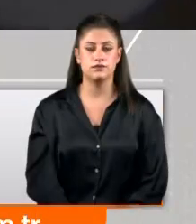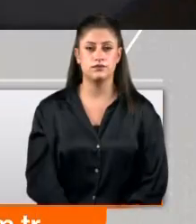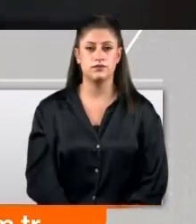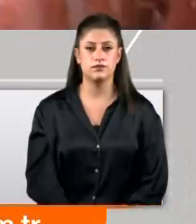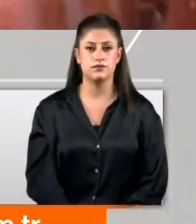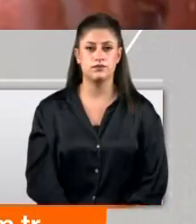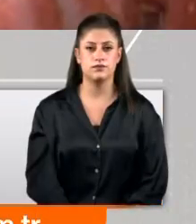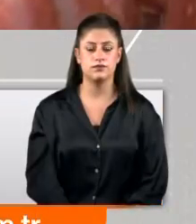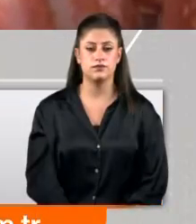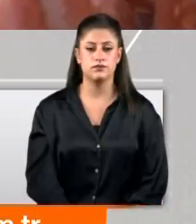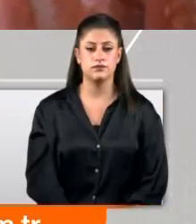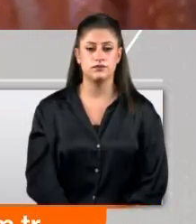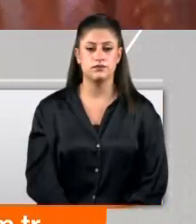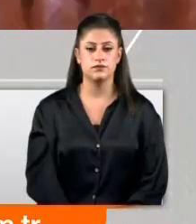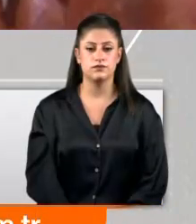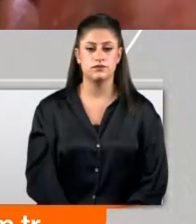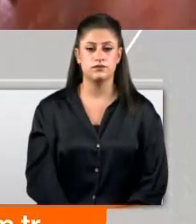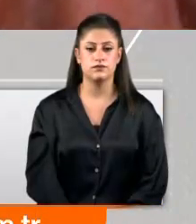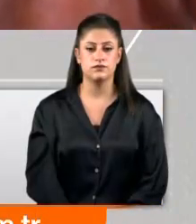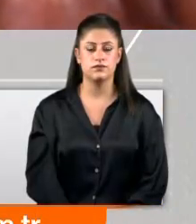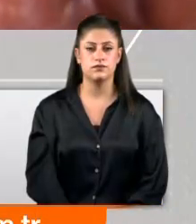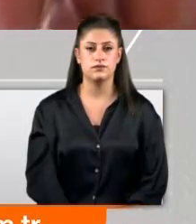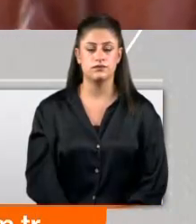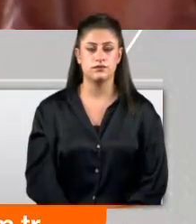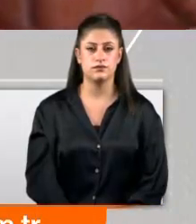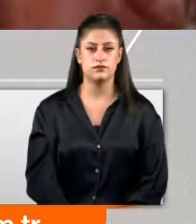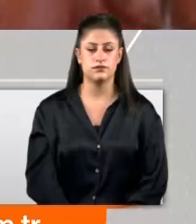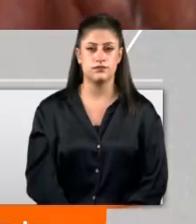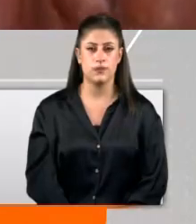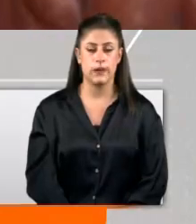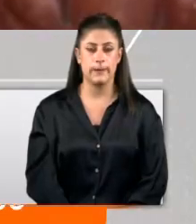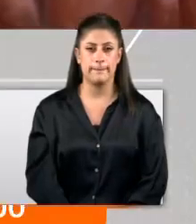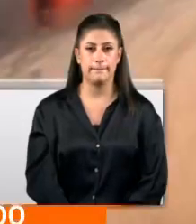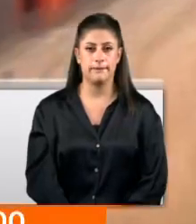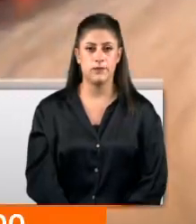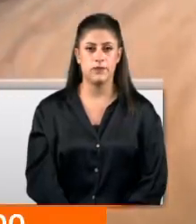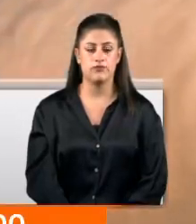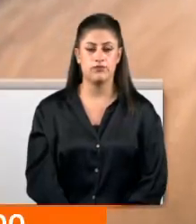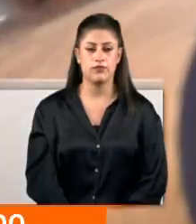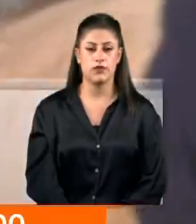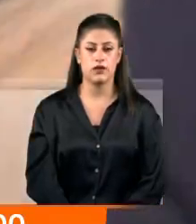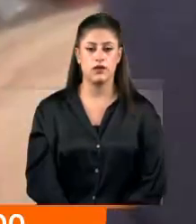uygunsuzluk görürseniz lütfen Ali 174 Gıda İhbar Hattı'na bildirin.